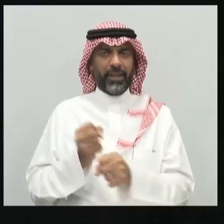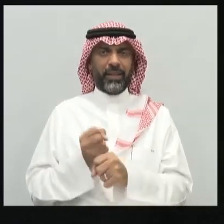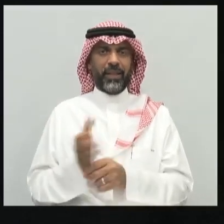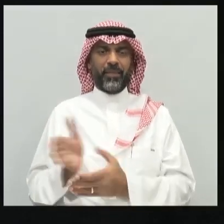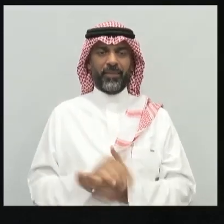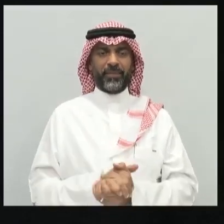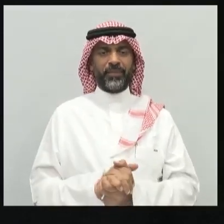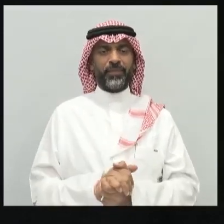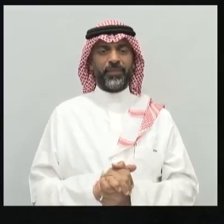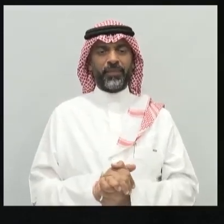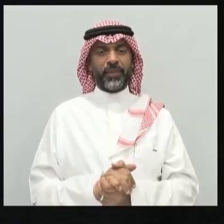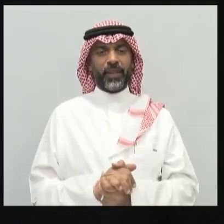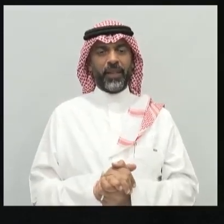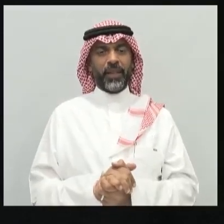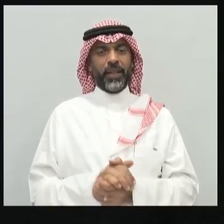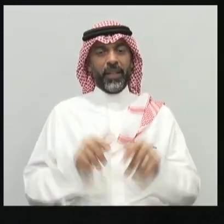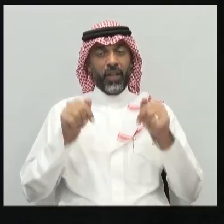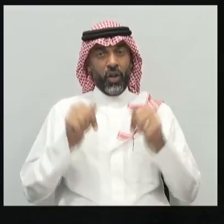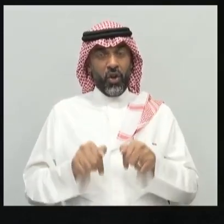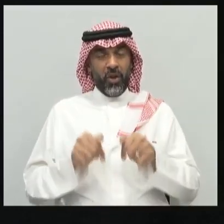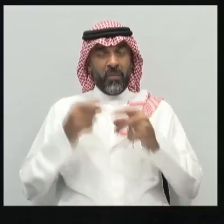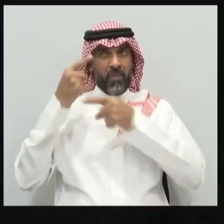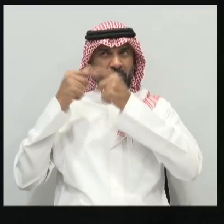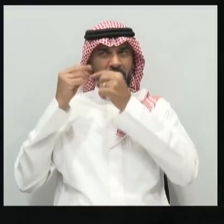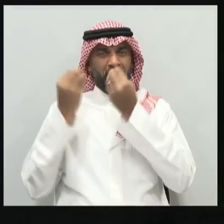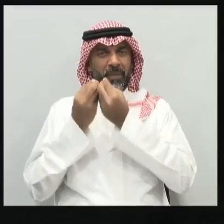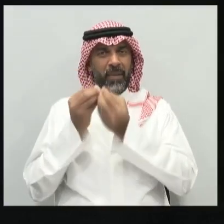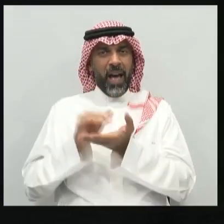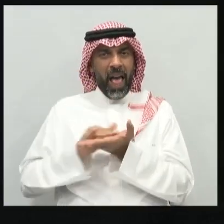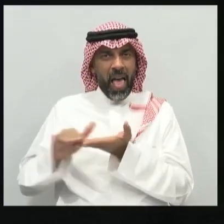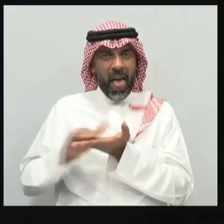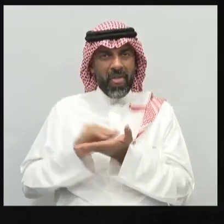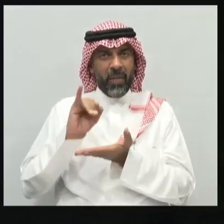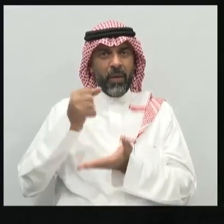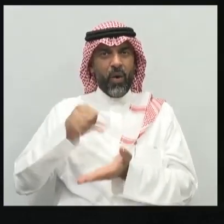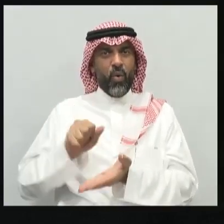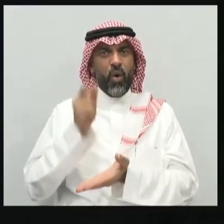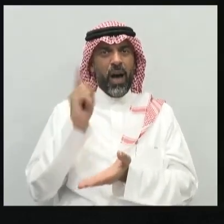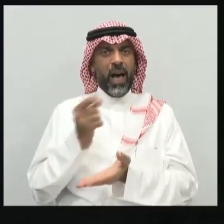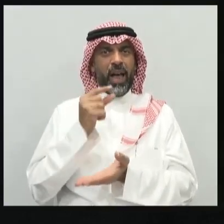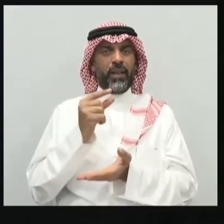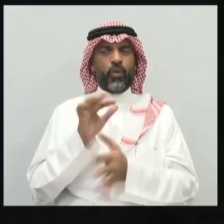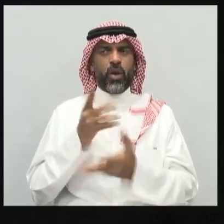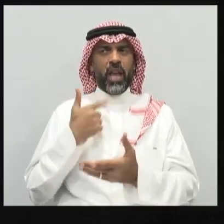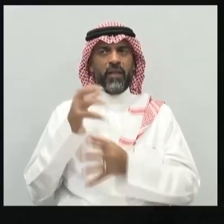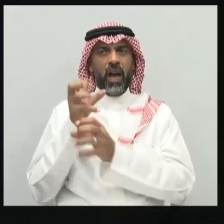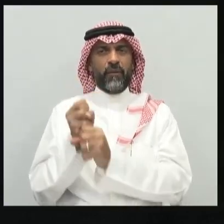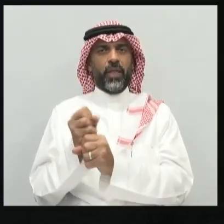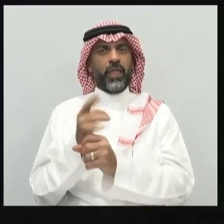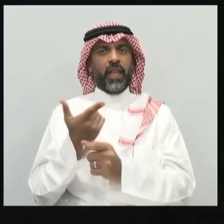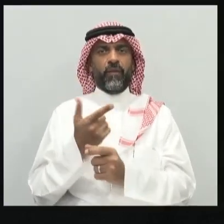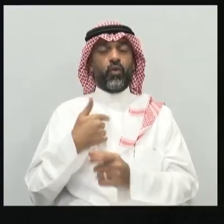اليوم راجعنا مع بعض موارد الارض وكيف نحافظ عليها